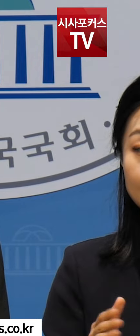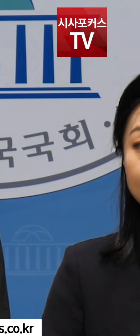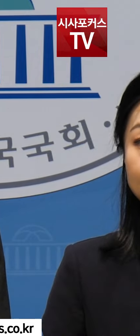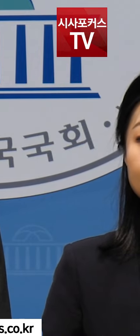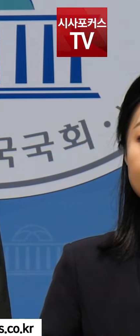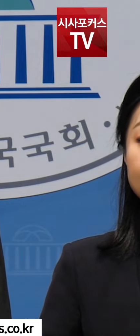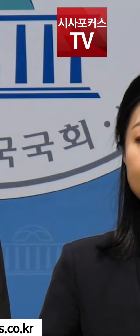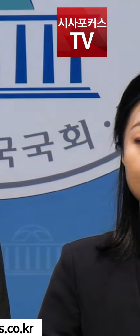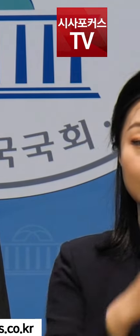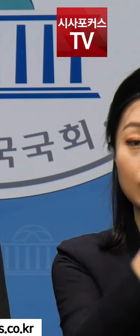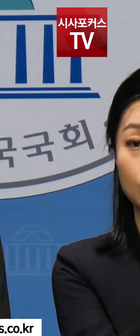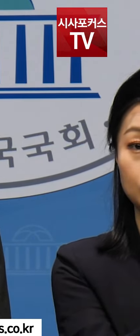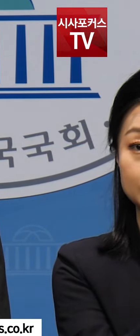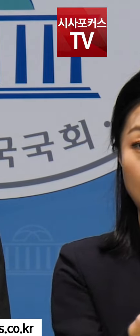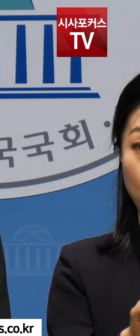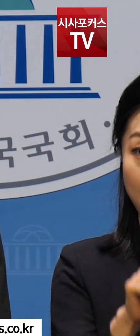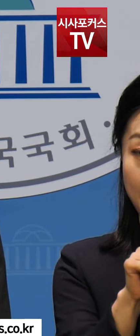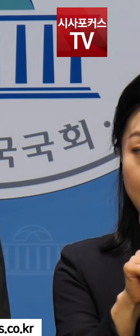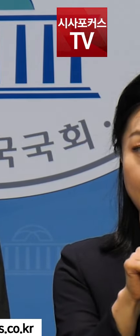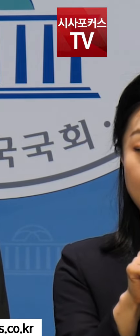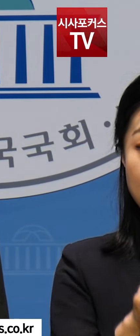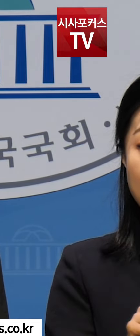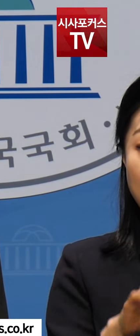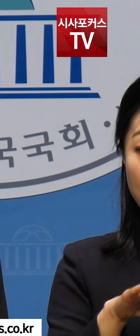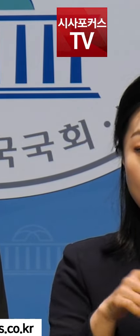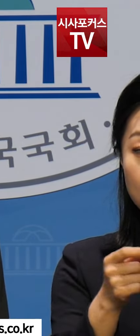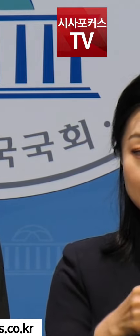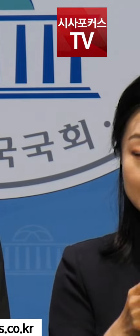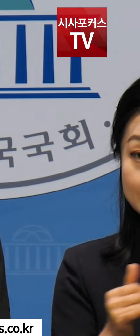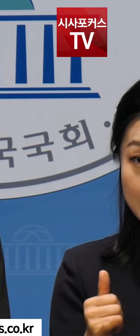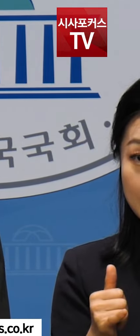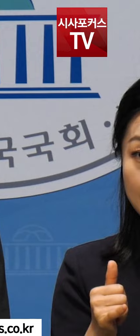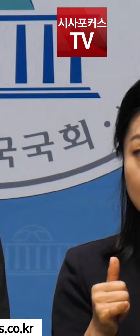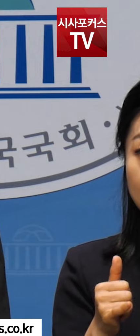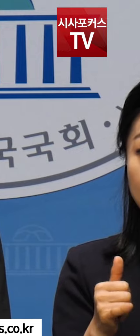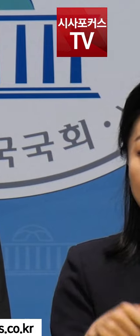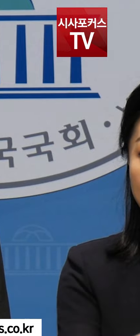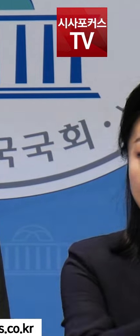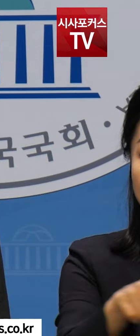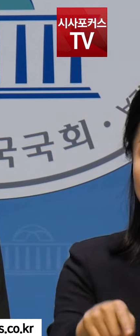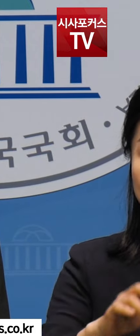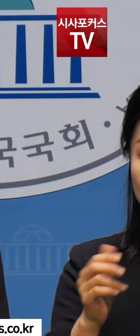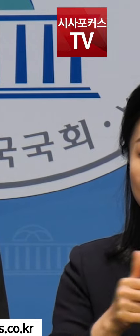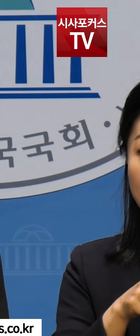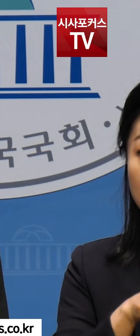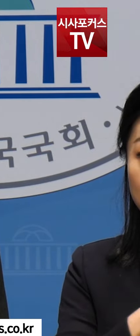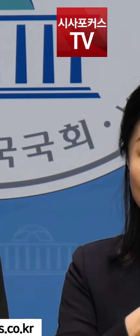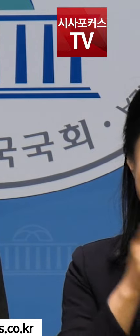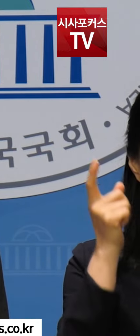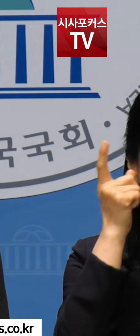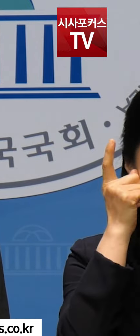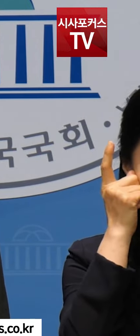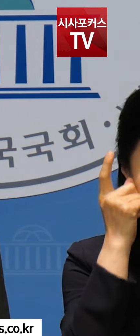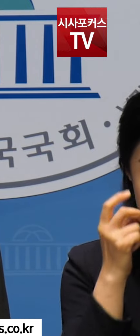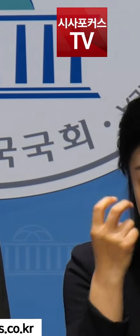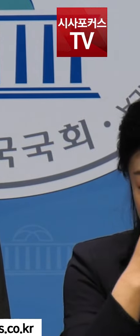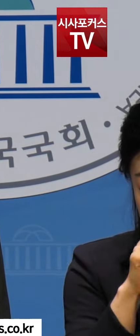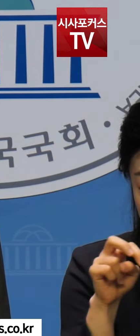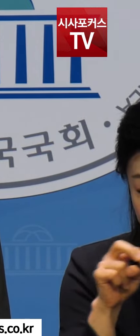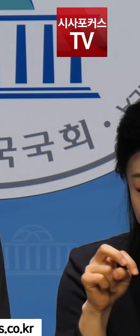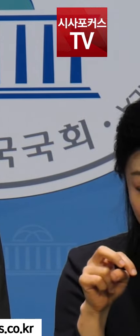있습니다. 검찰이 올해 초 언론인들과 정치인들을 상대로 대대적인 통신조회를 실시한